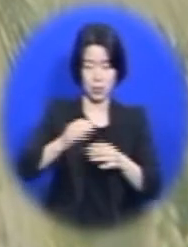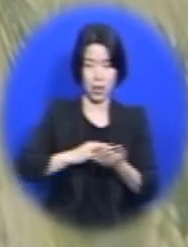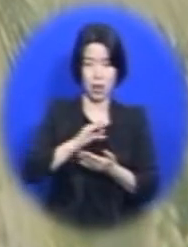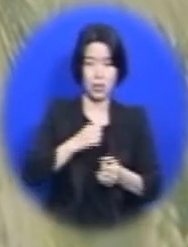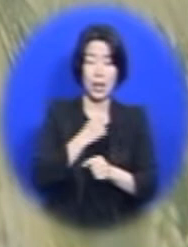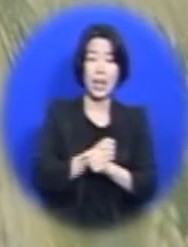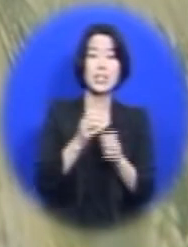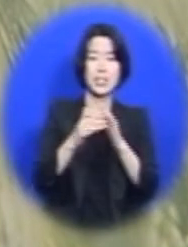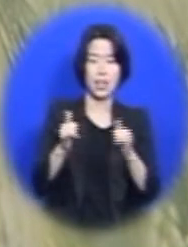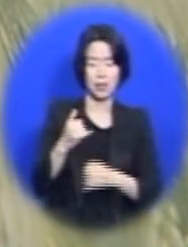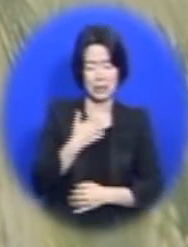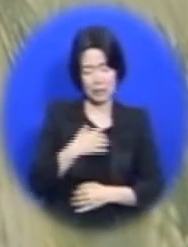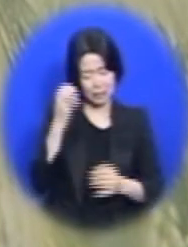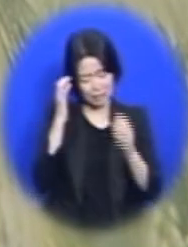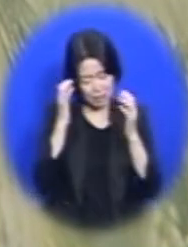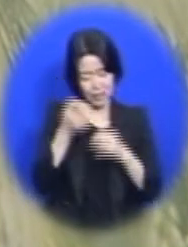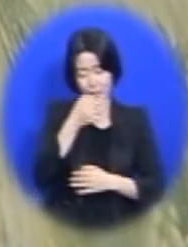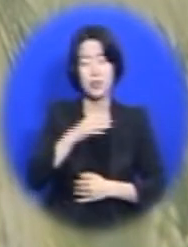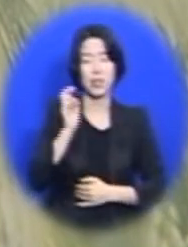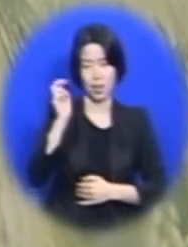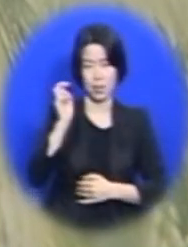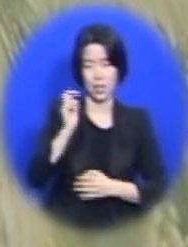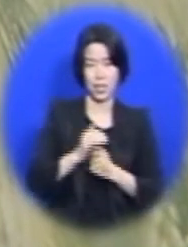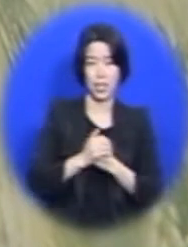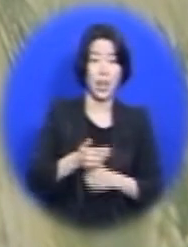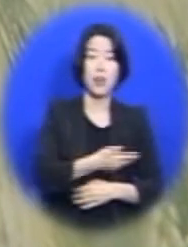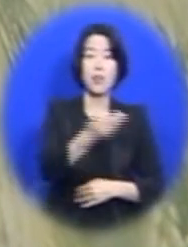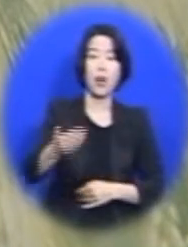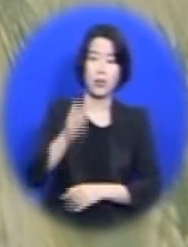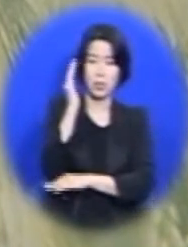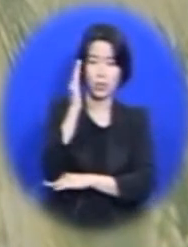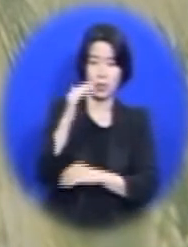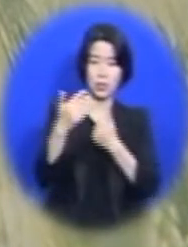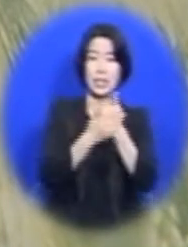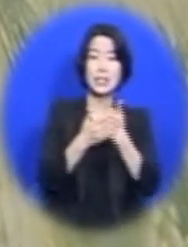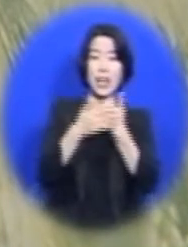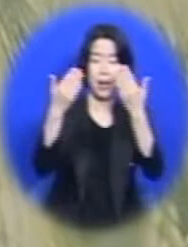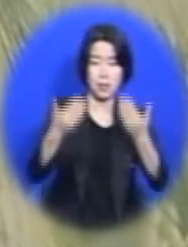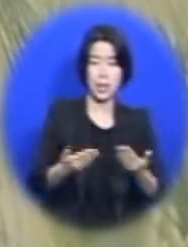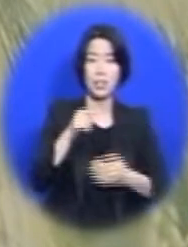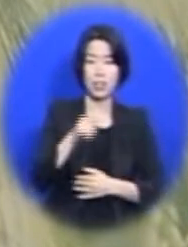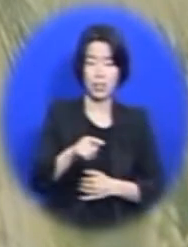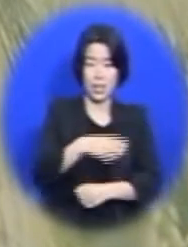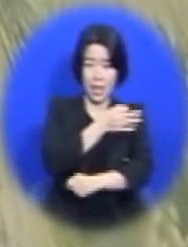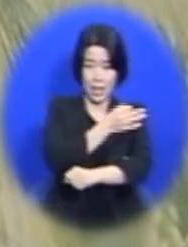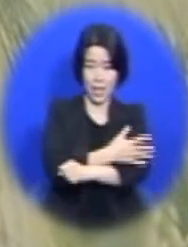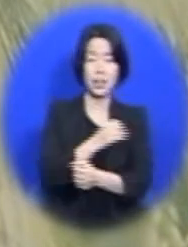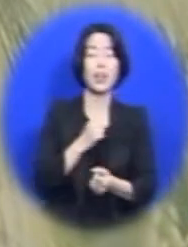분에게는 고통스러우실 수도 있습니다. 여러분, 설교에서 은혜 받는 것은 아주